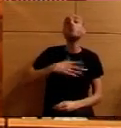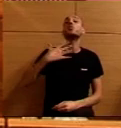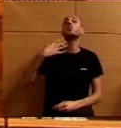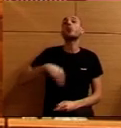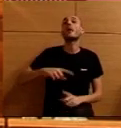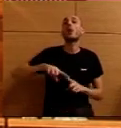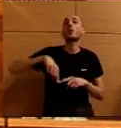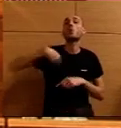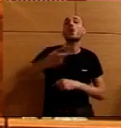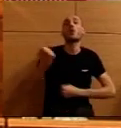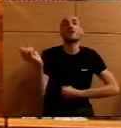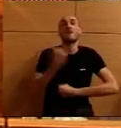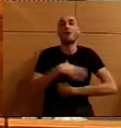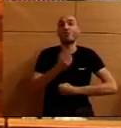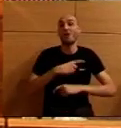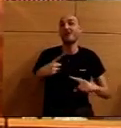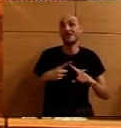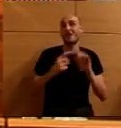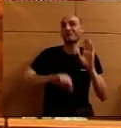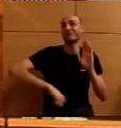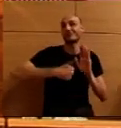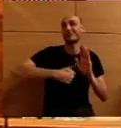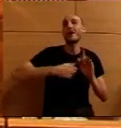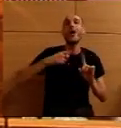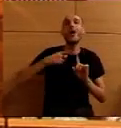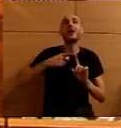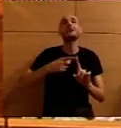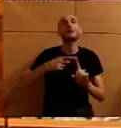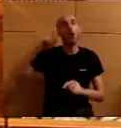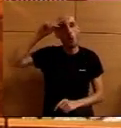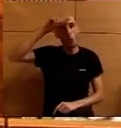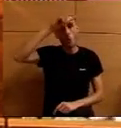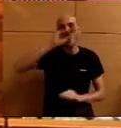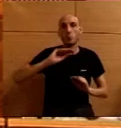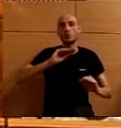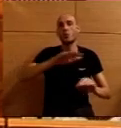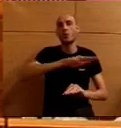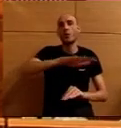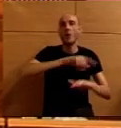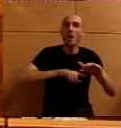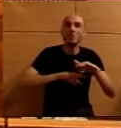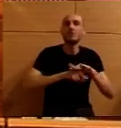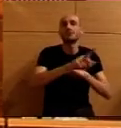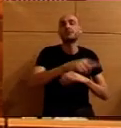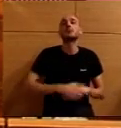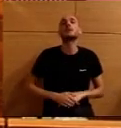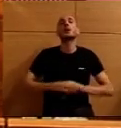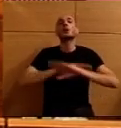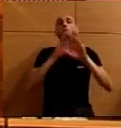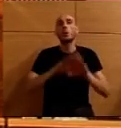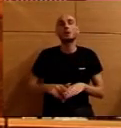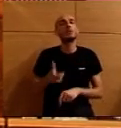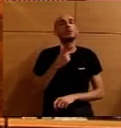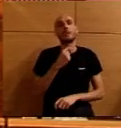pleno, un fons extraordinari per al desenvolupament rural. I per últim, em alegra moltíssim, a